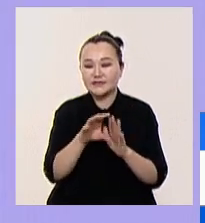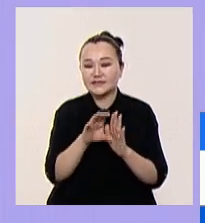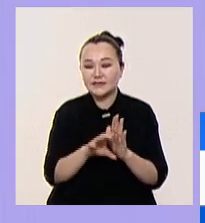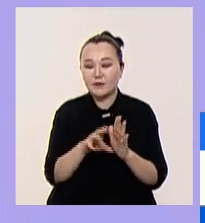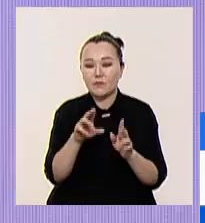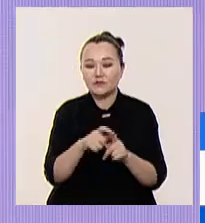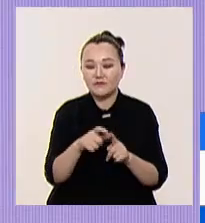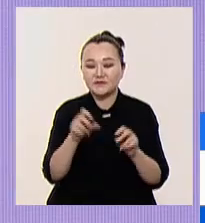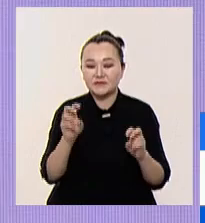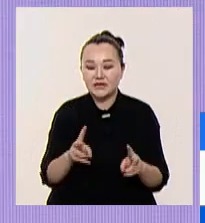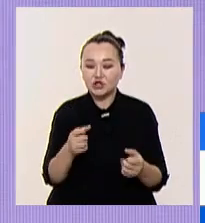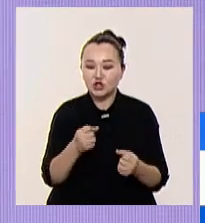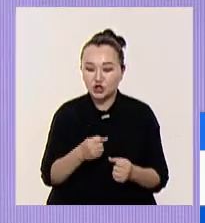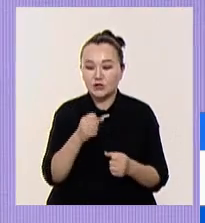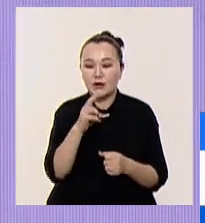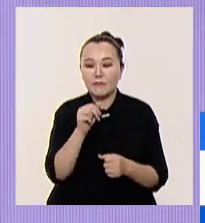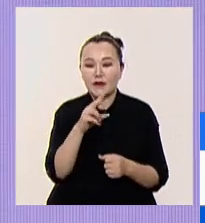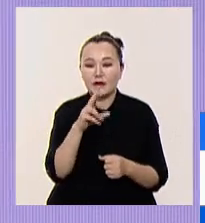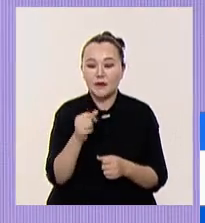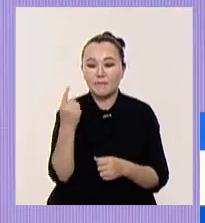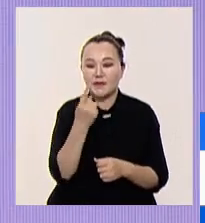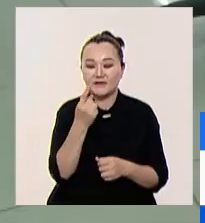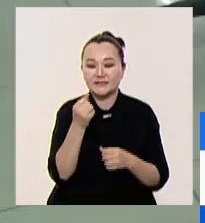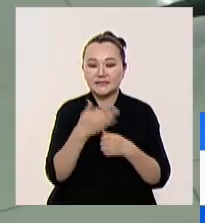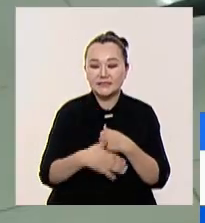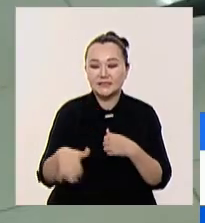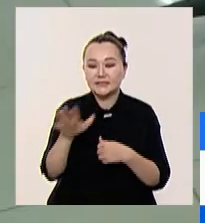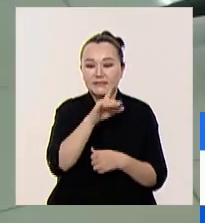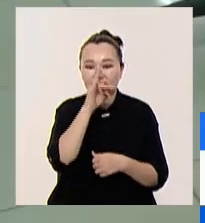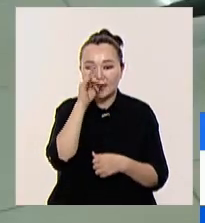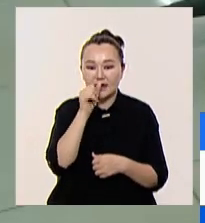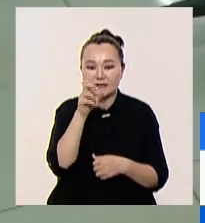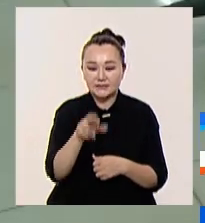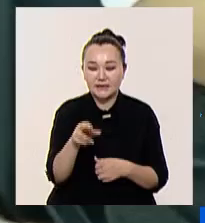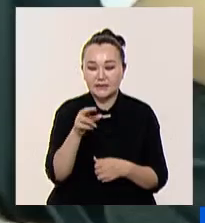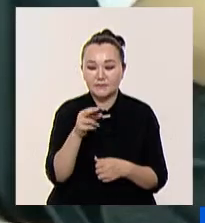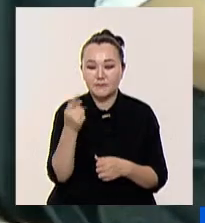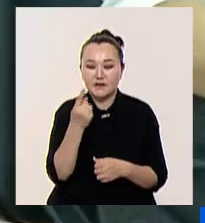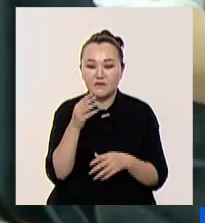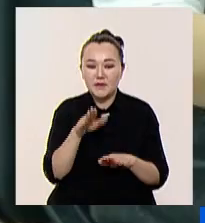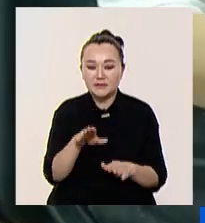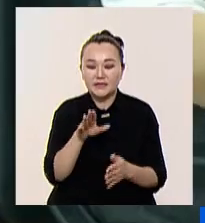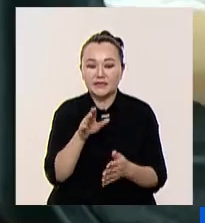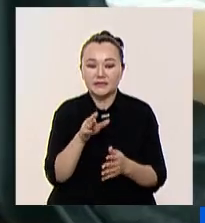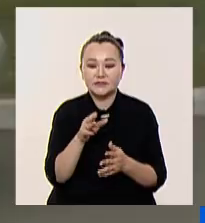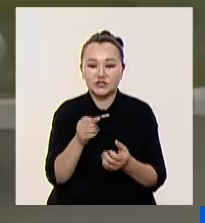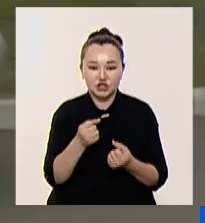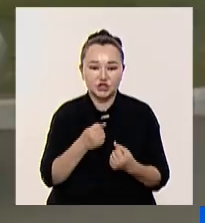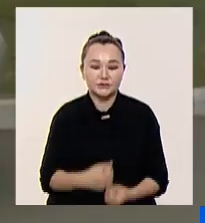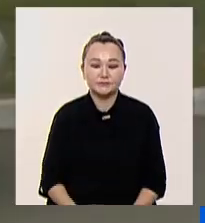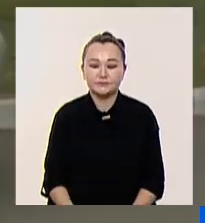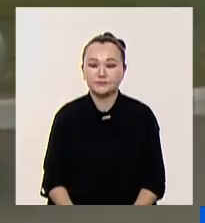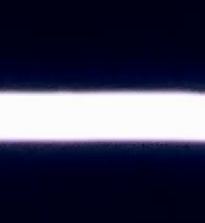словам специалистов, держит пальму первенства среди стран Центральной Азии. Далее Насипова, Нуркен Токмурзин, Информбюро,